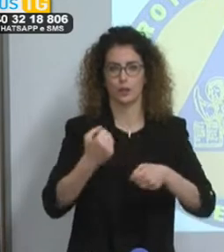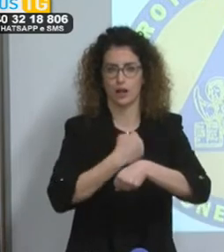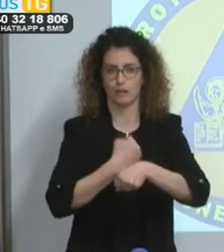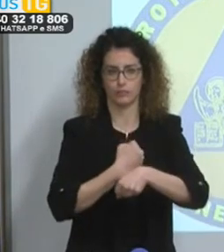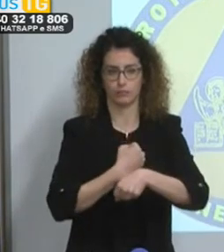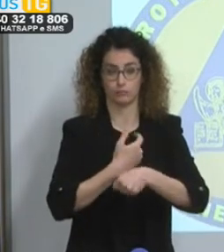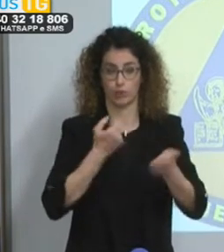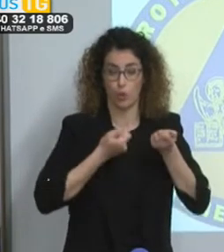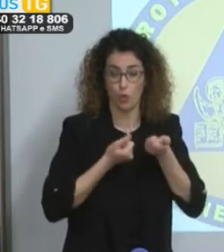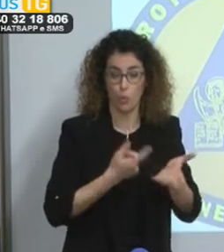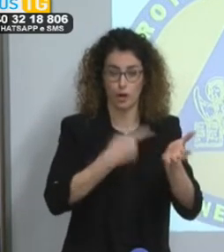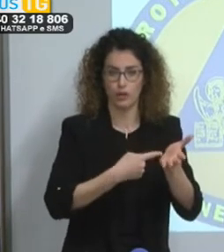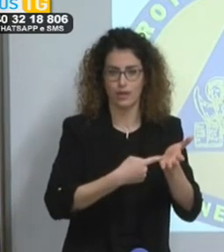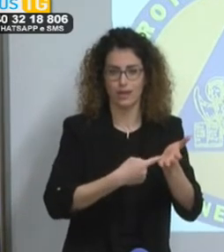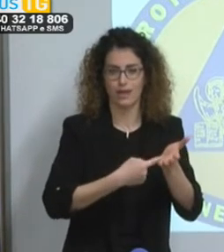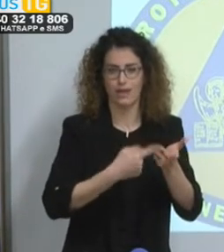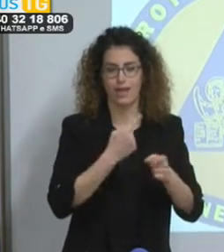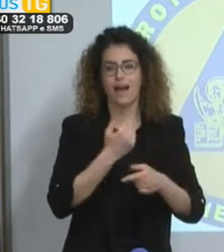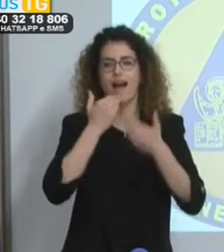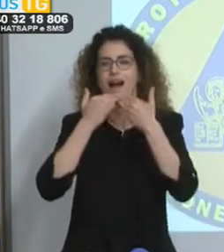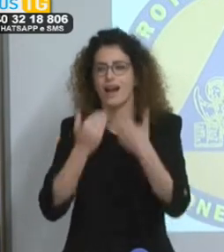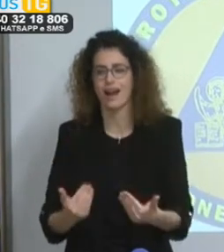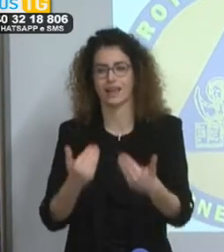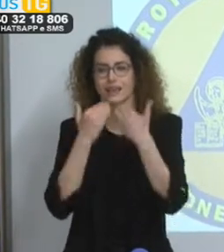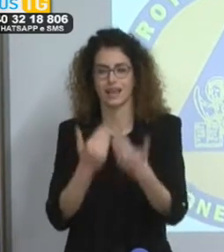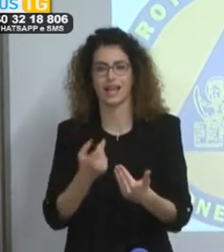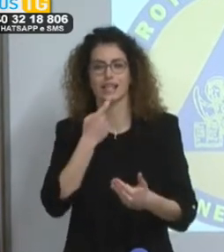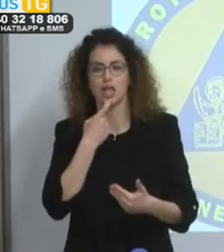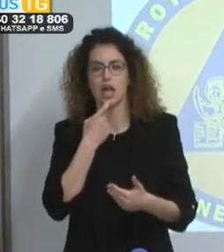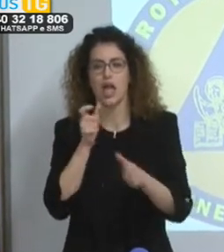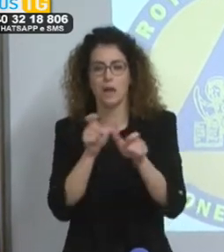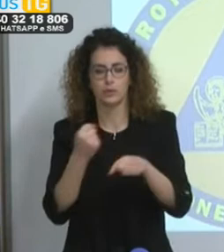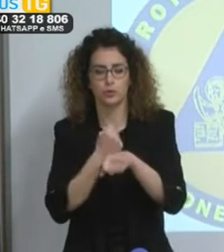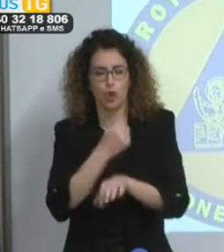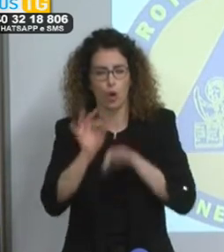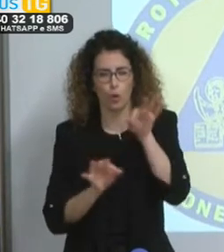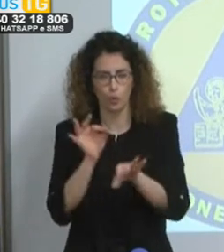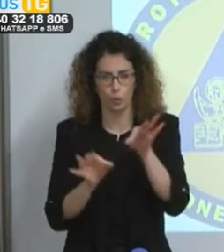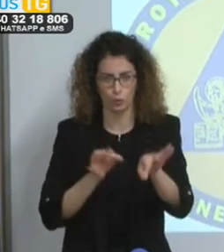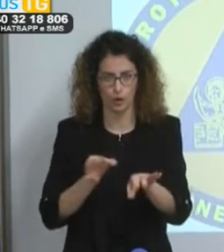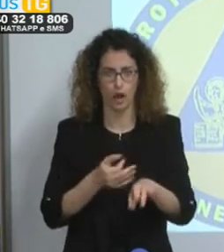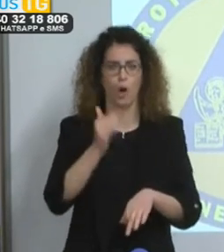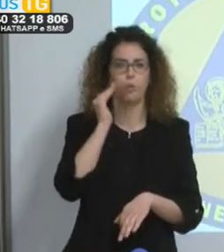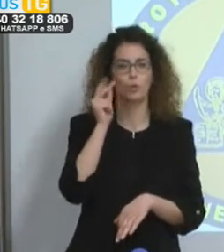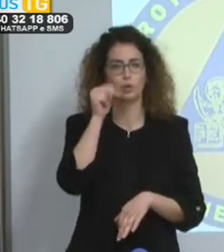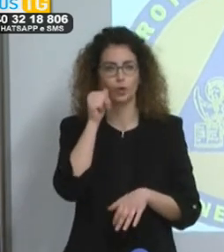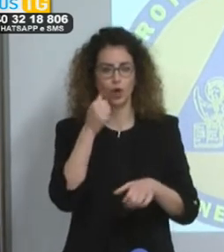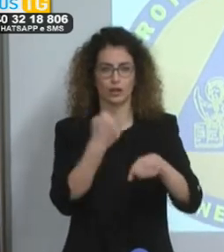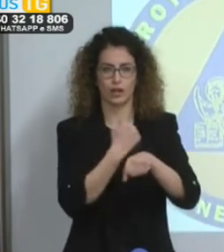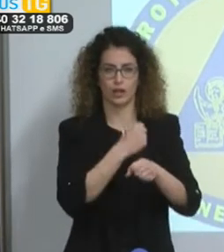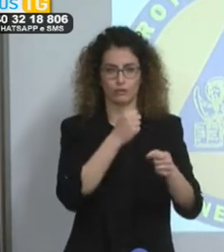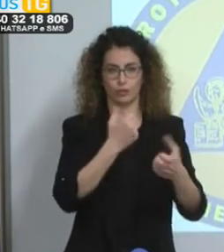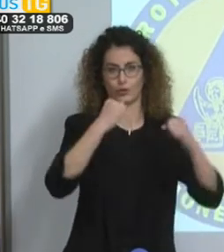merito di chi si occupa della salute dei nostri cittadini, quindi gli uomini e donne della sanità, lavoro strepitoso,